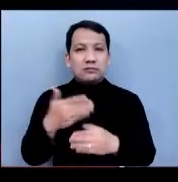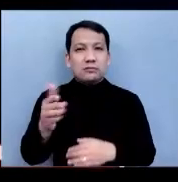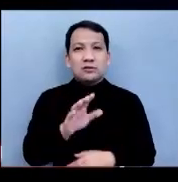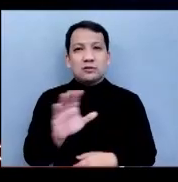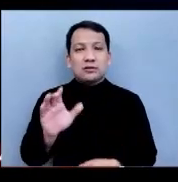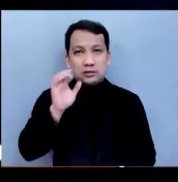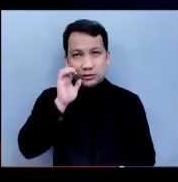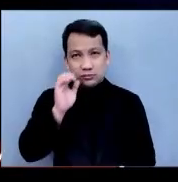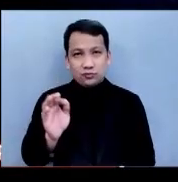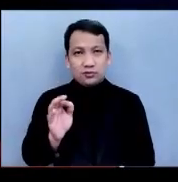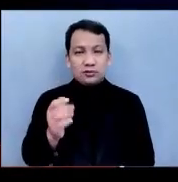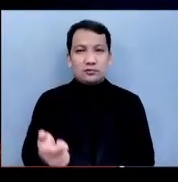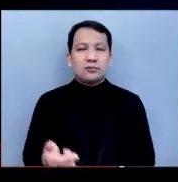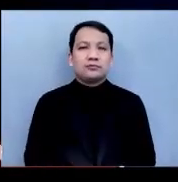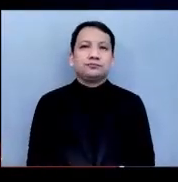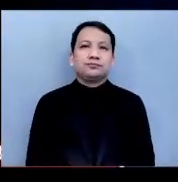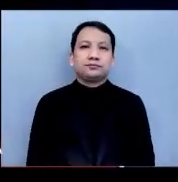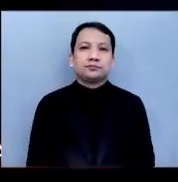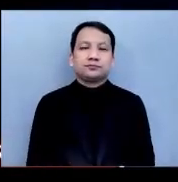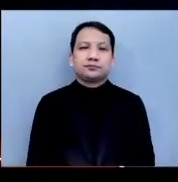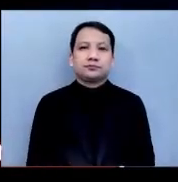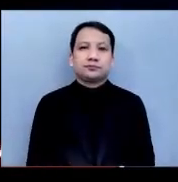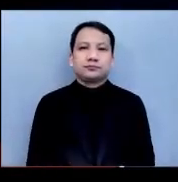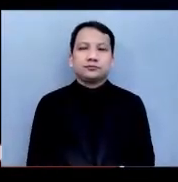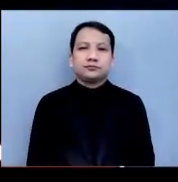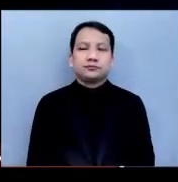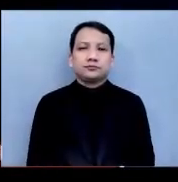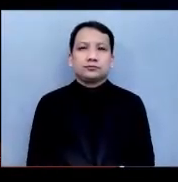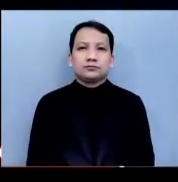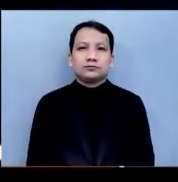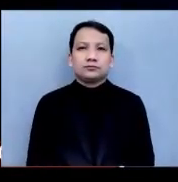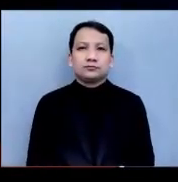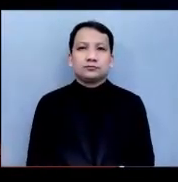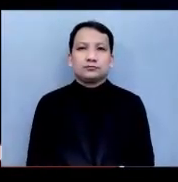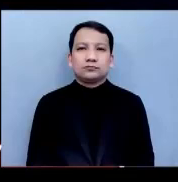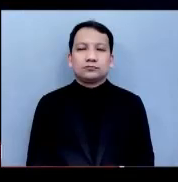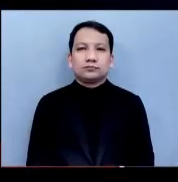Eh, cours pas tout seul! Cours pas tout seul!